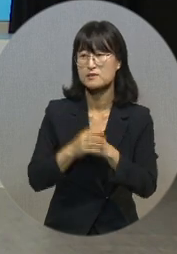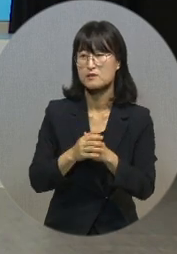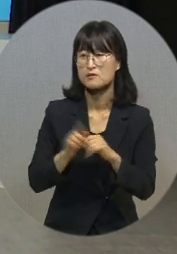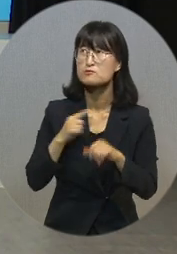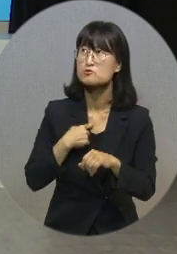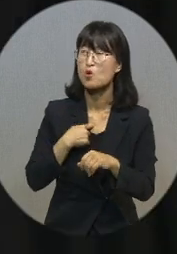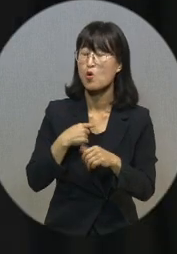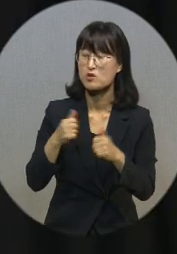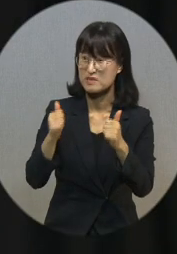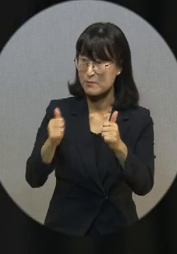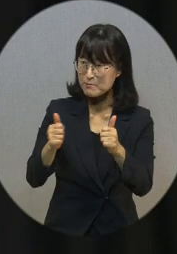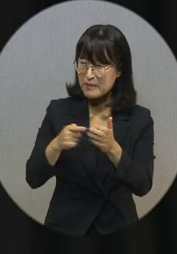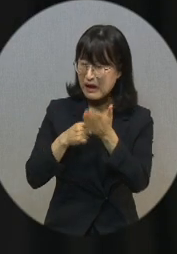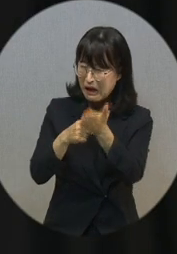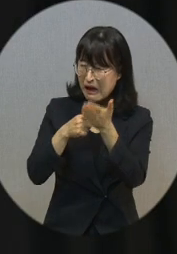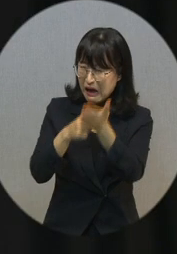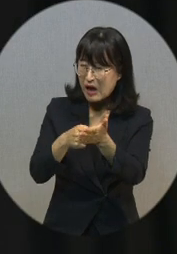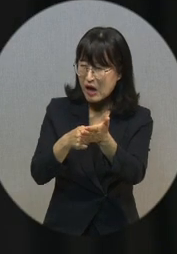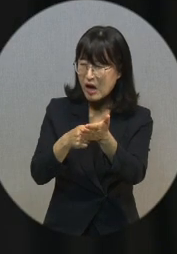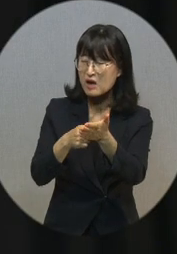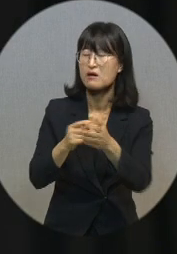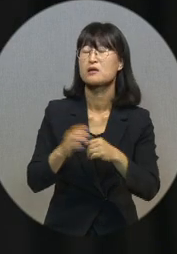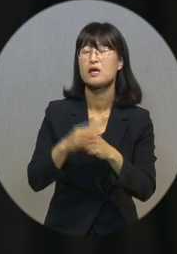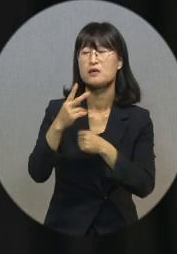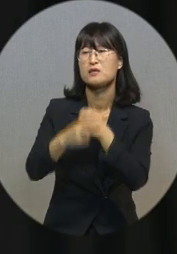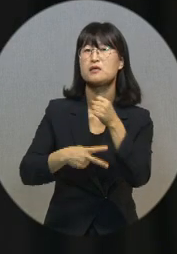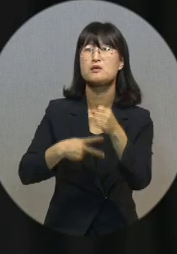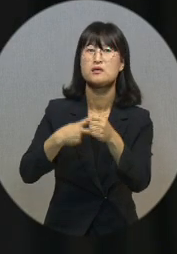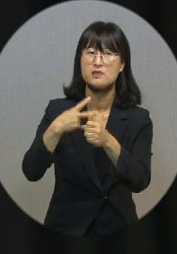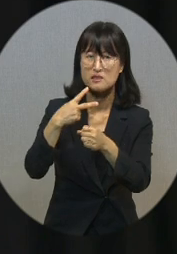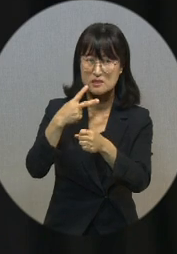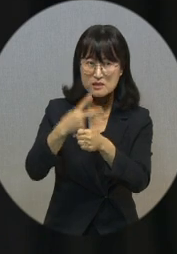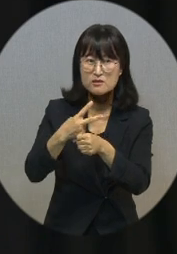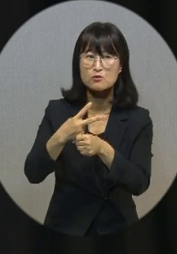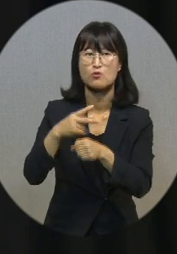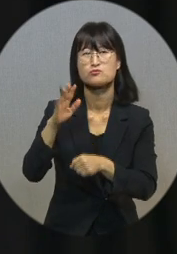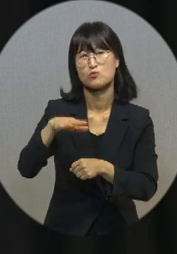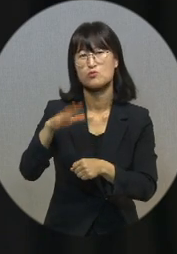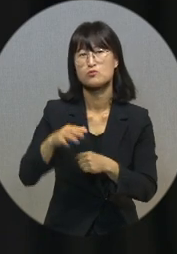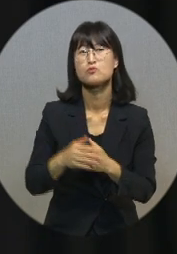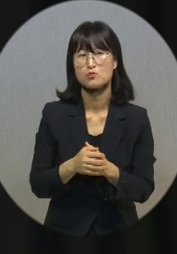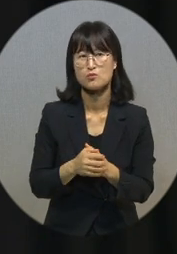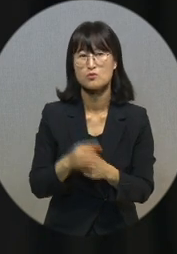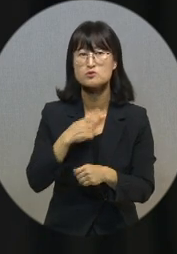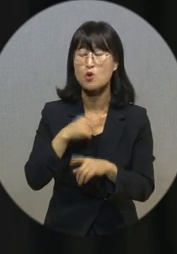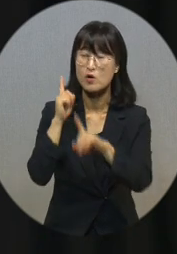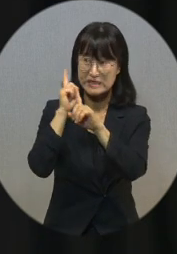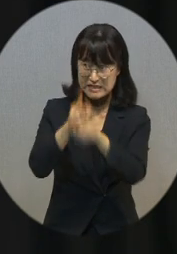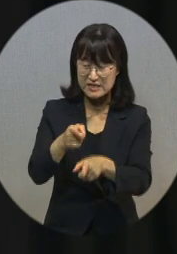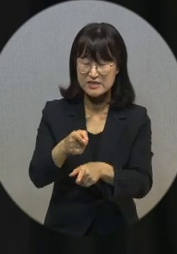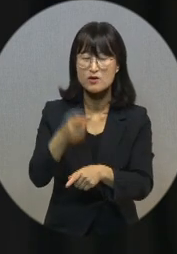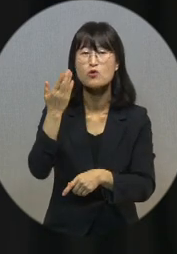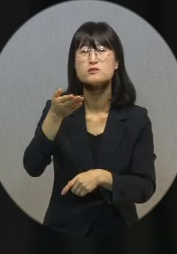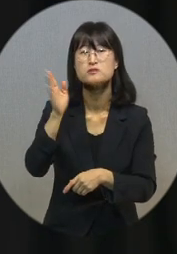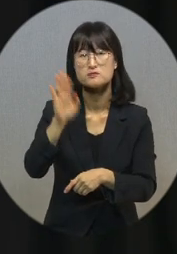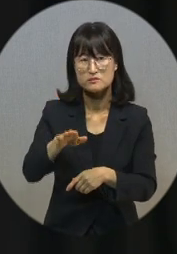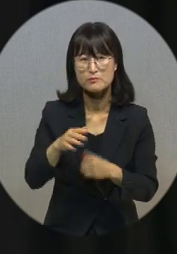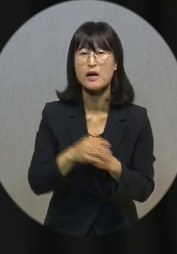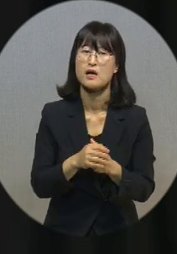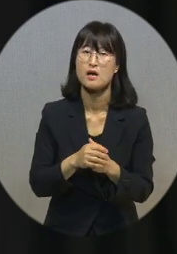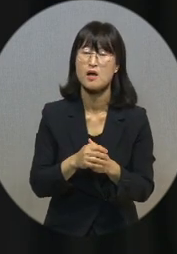소송을 한 것 같은데요. 네. 승소를 했습니다만 네. 네. 사실 뭐 그런